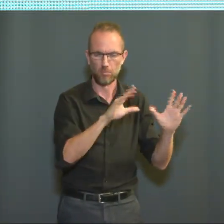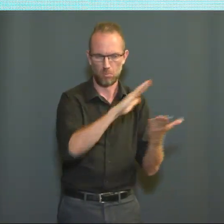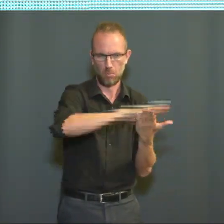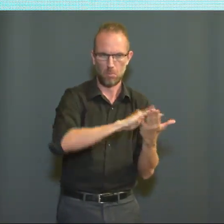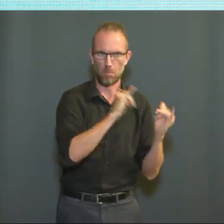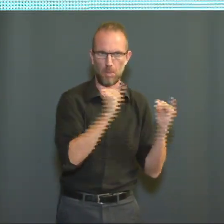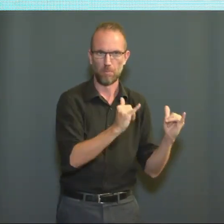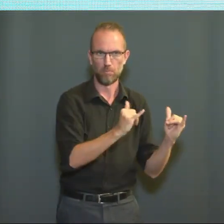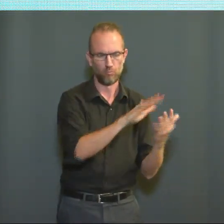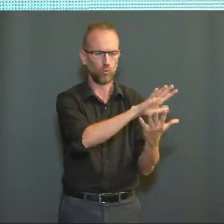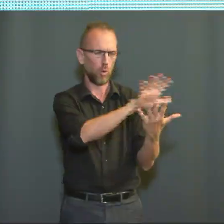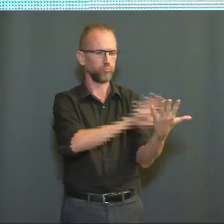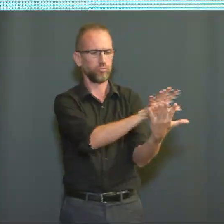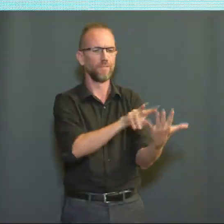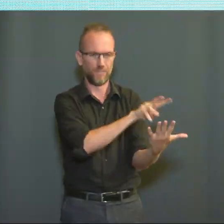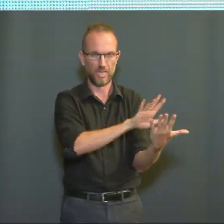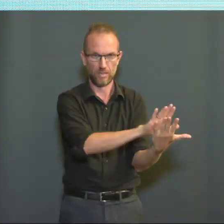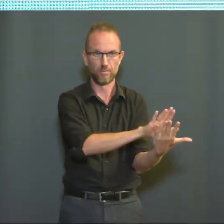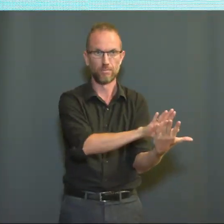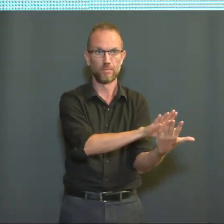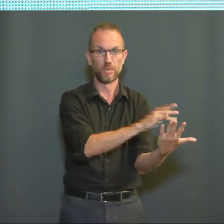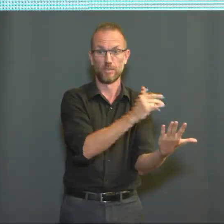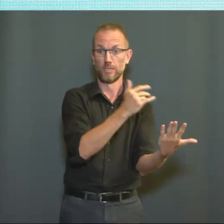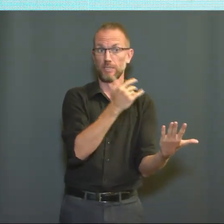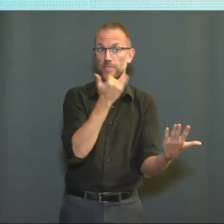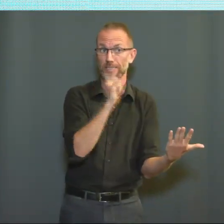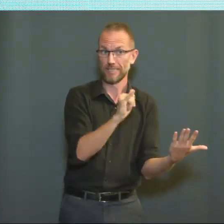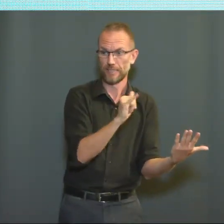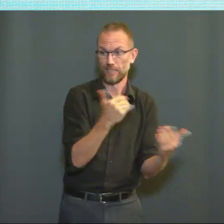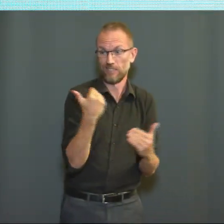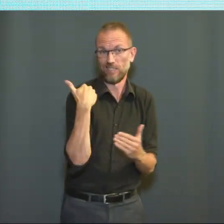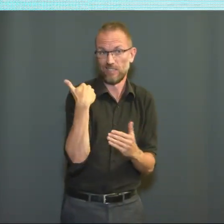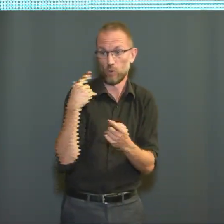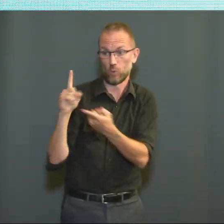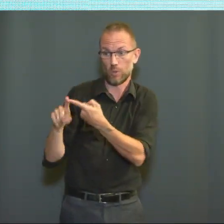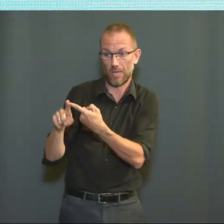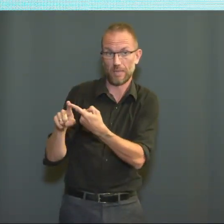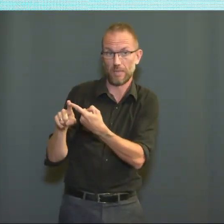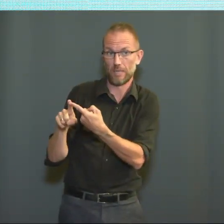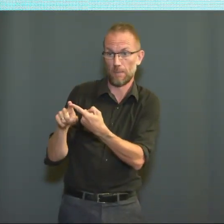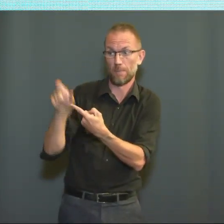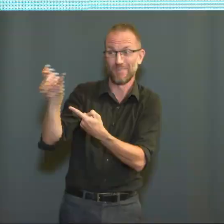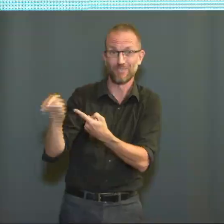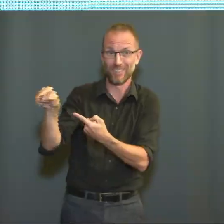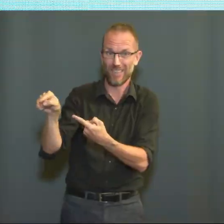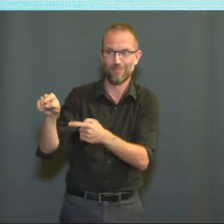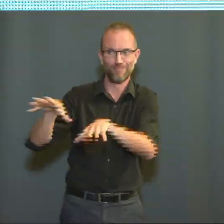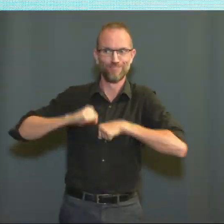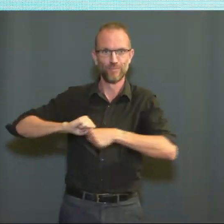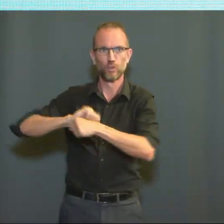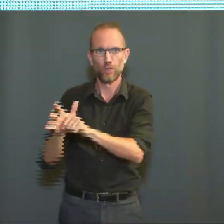vert. Si vous avez été en contact avec une personne dont le test de dépistage du COVID-19 est